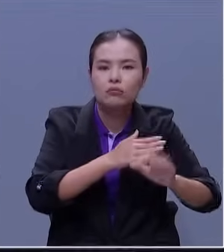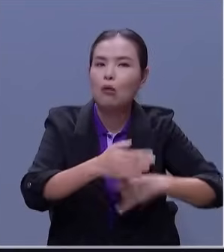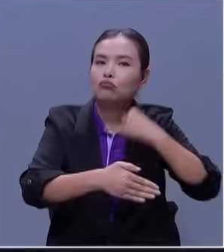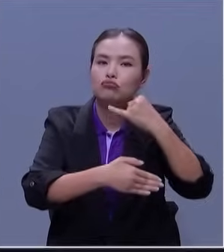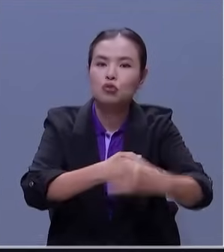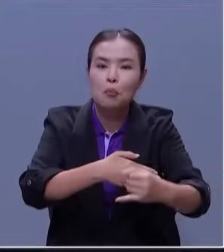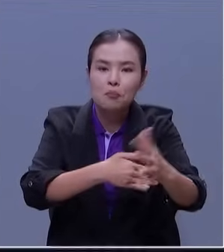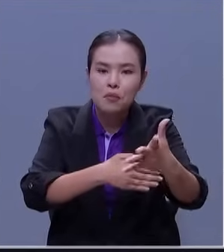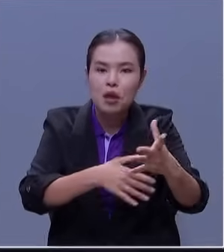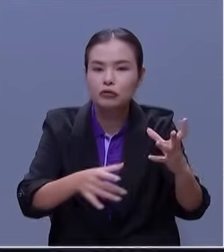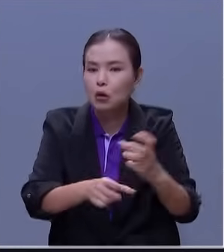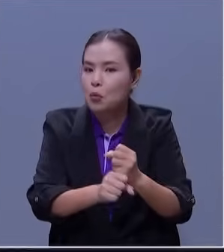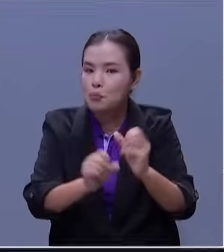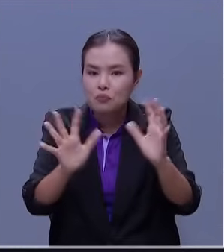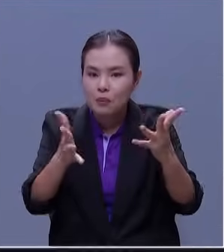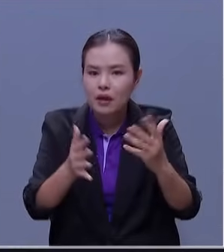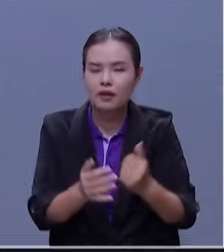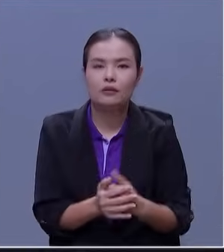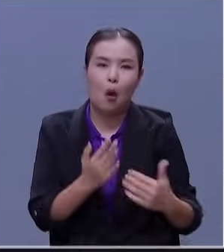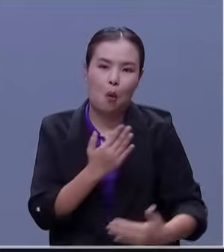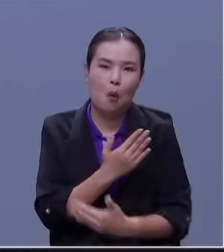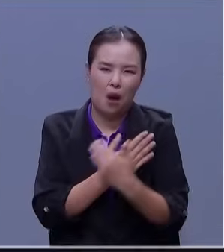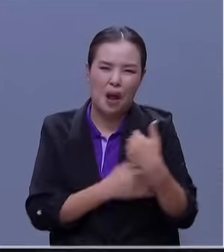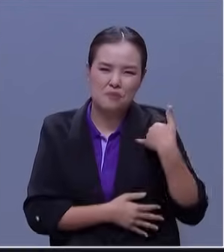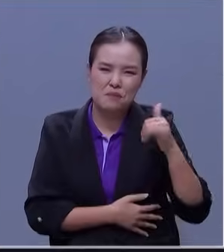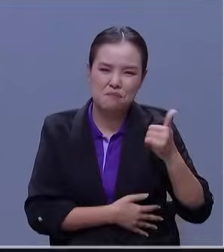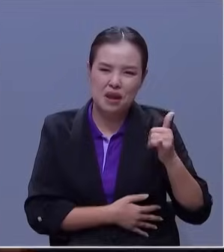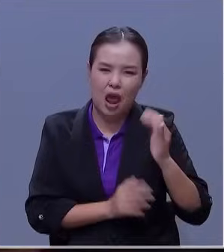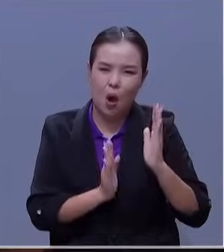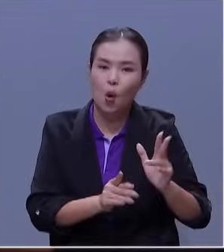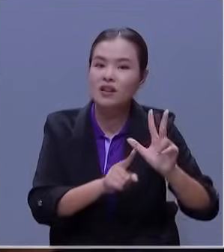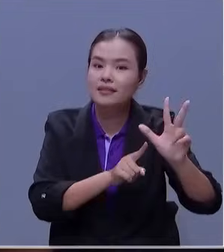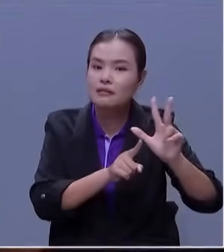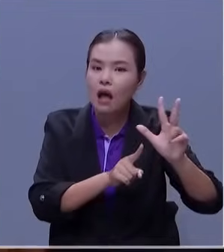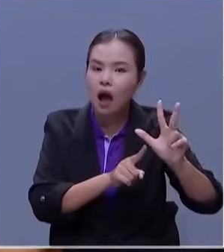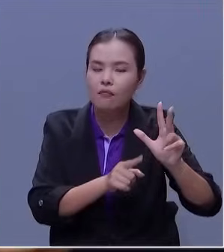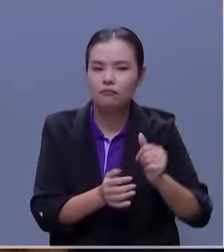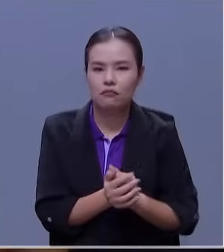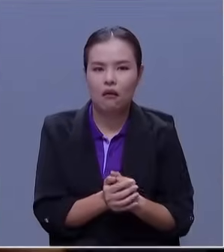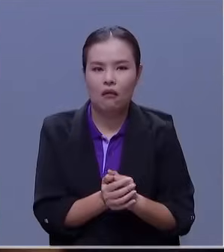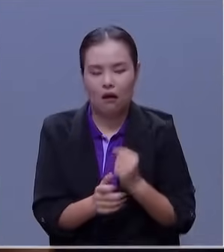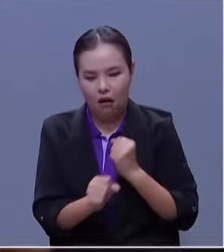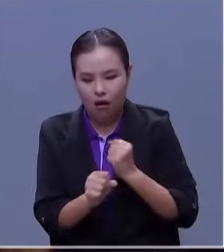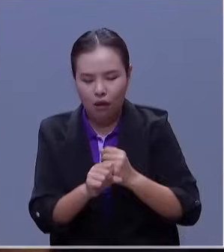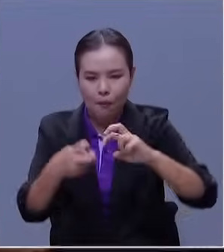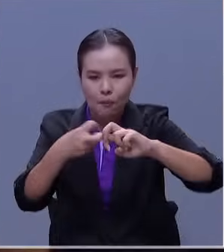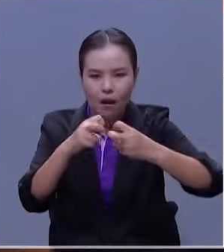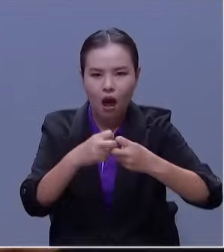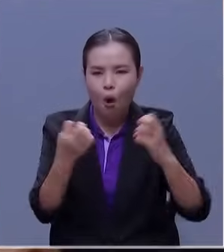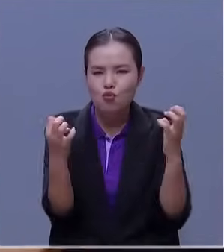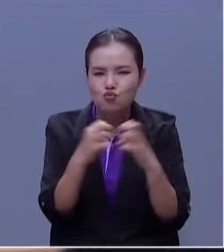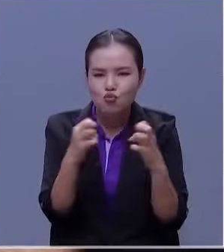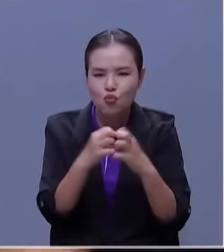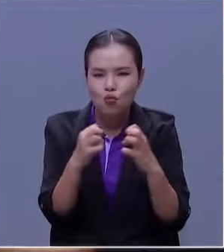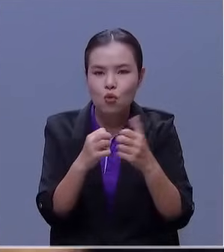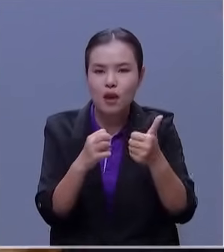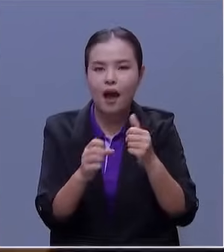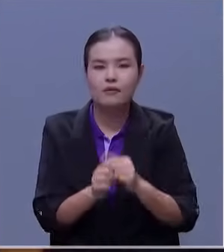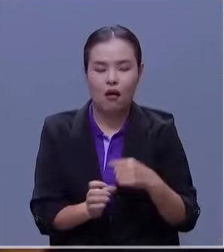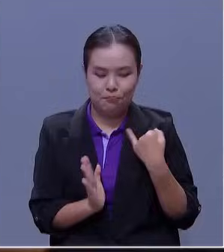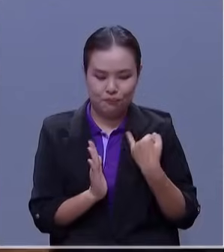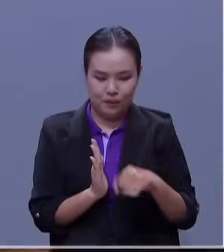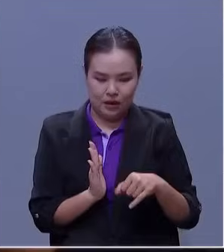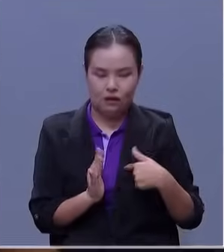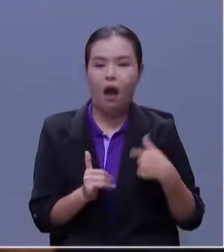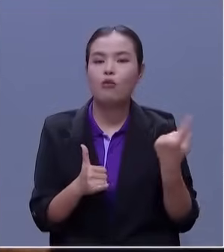ะคะและอาจจะเปิดโอกาสให้มือที่3ซึ่งถูกเสียแป้งพูดถึงออกมาสร้างสถานการณ์ได้ซึ่งในส่วนที่เคยทำผิดก็ต้องดำเ